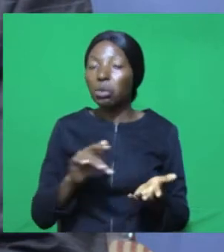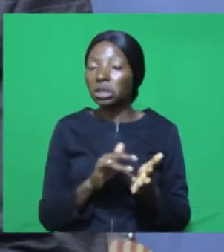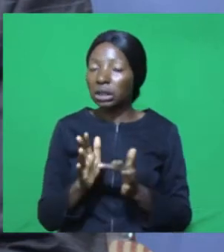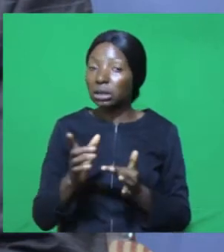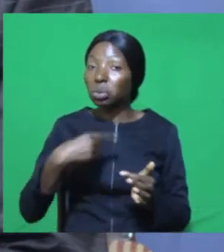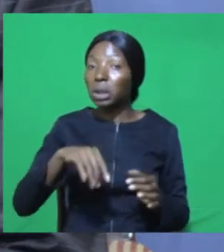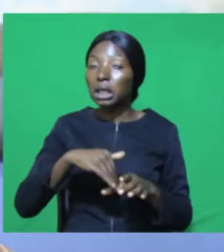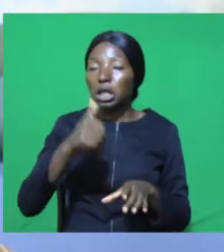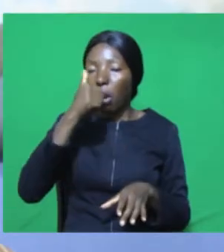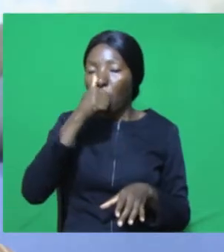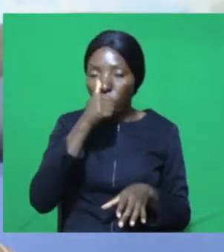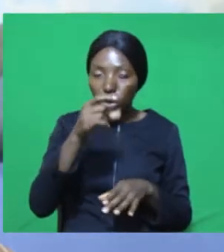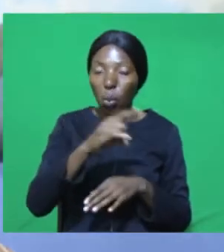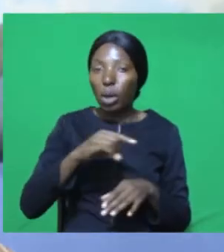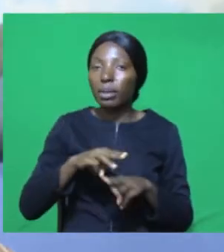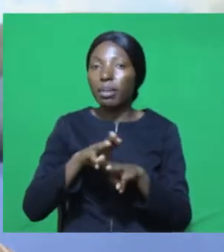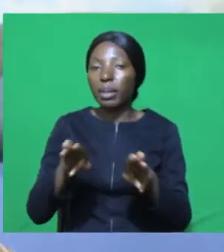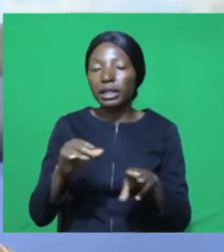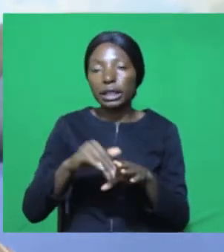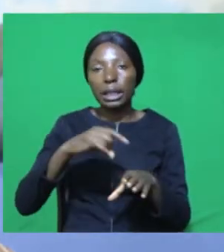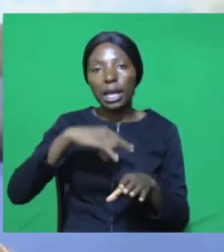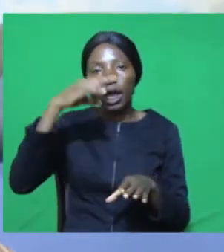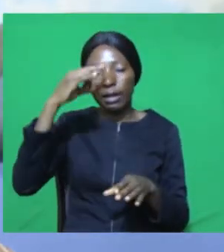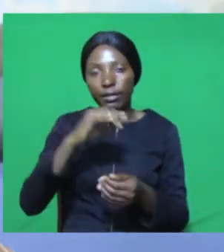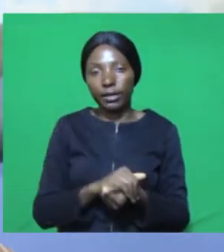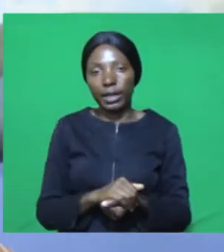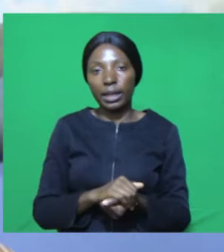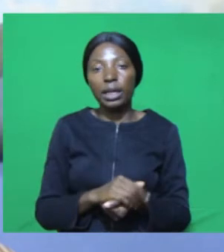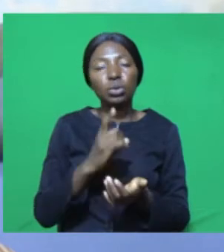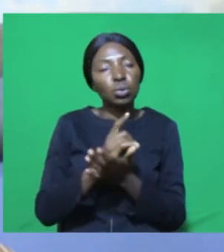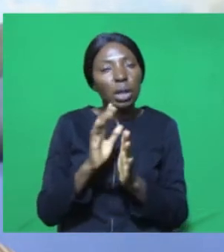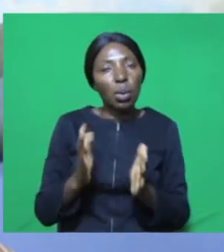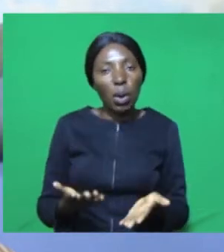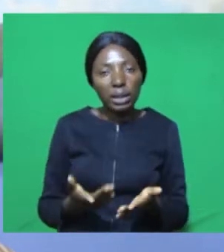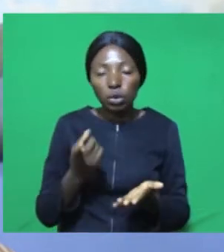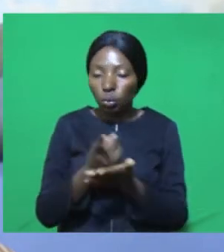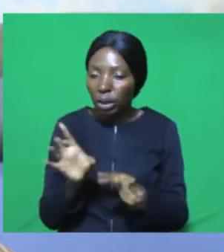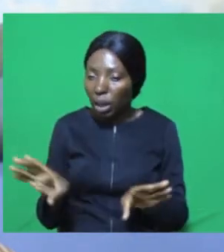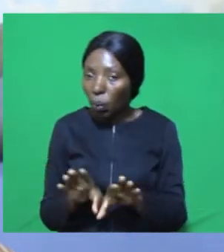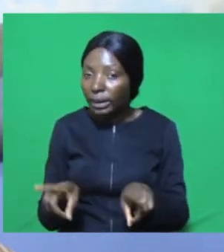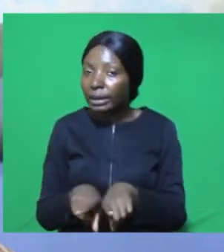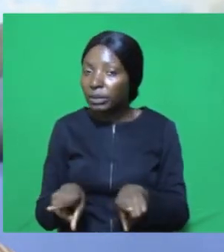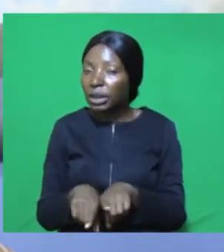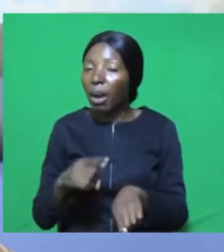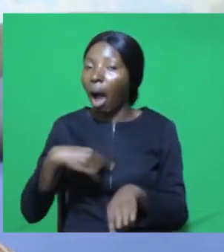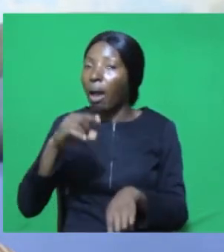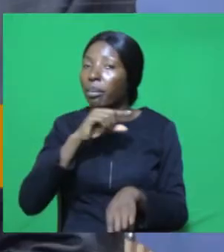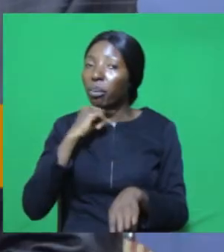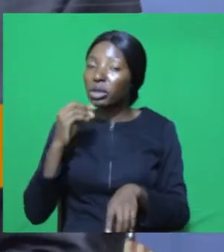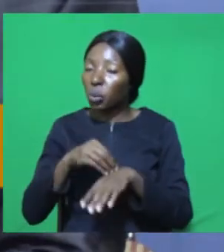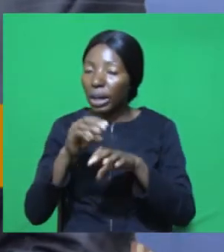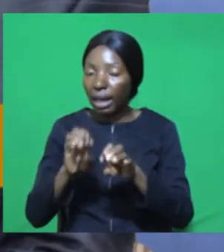muimba tsvene tsvene yekudenga. Right. Andinozvona. Ari kunoitei basa raiitwa nemuprisita mukuru pano